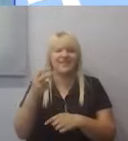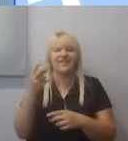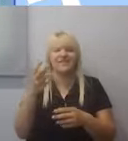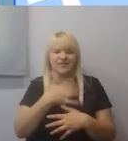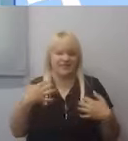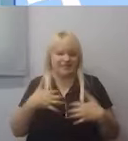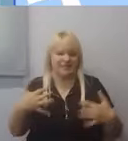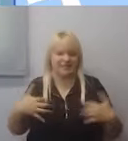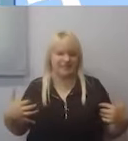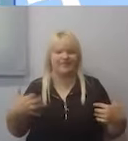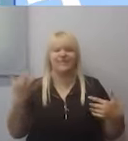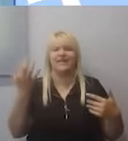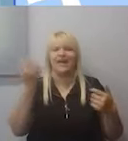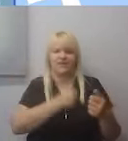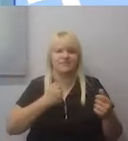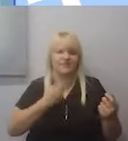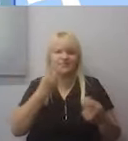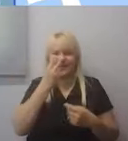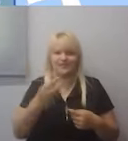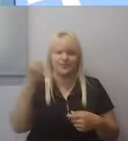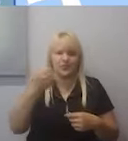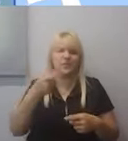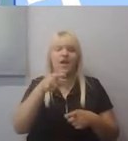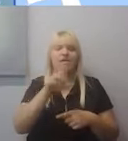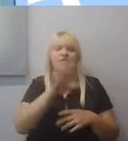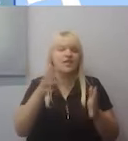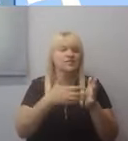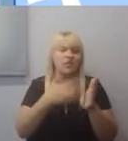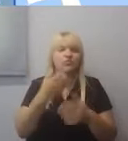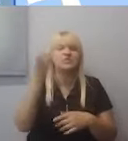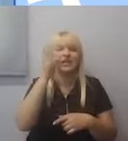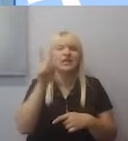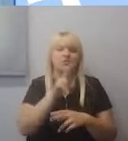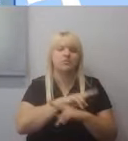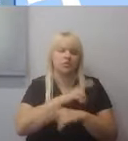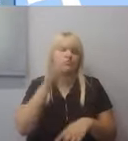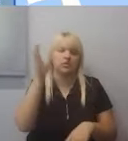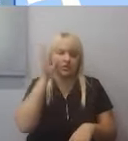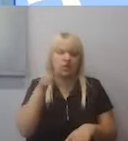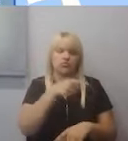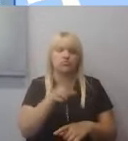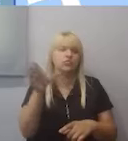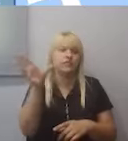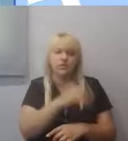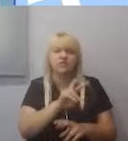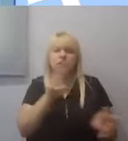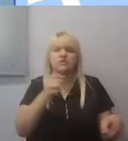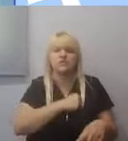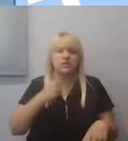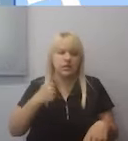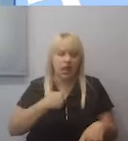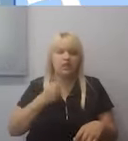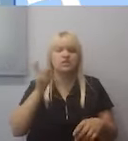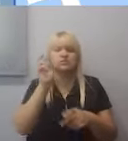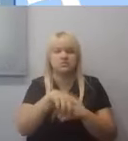ir neizmantotas zināšanas ir mirušas zināšanas un to visi kas dienē zin jo to mēs saucam par